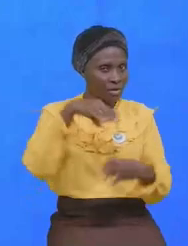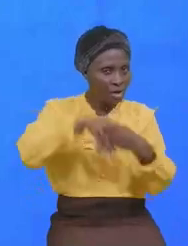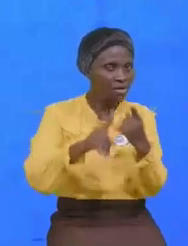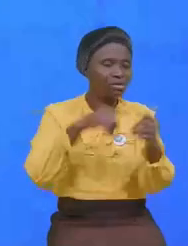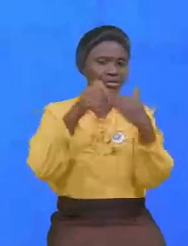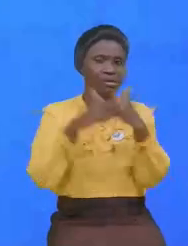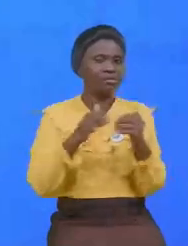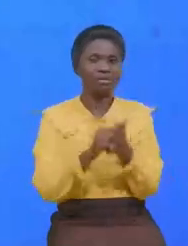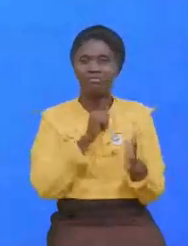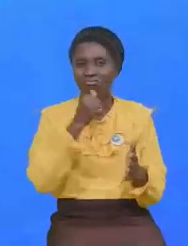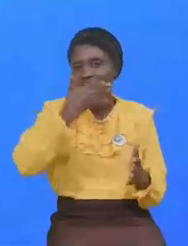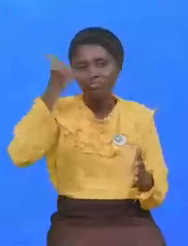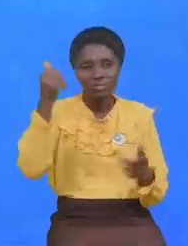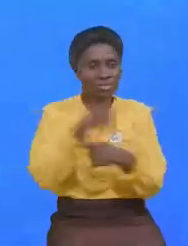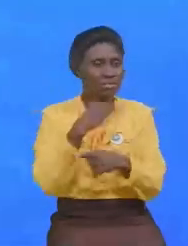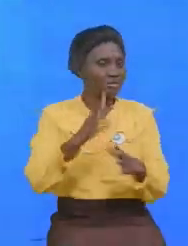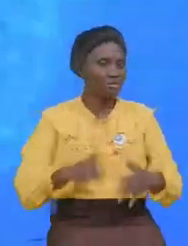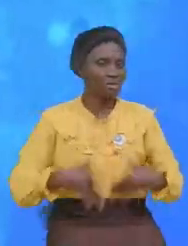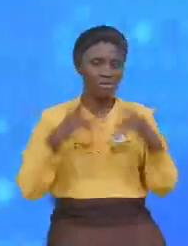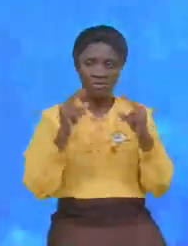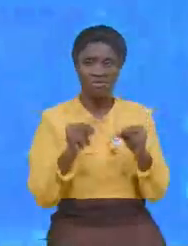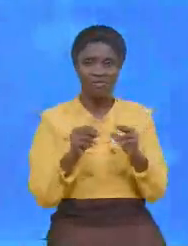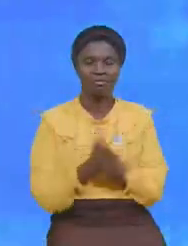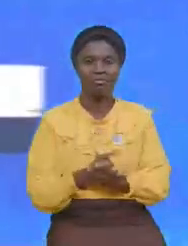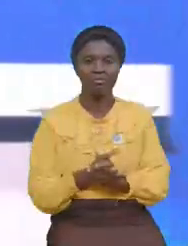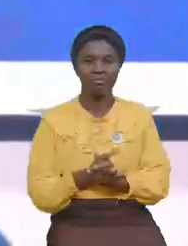le meilleur jour de ta vie.